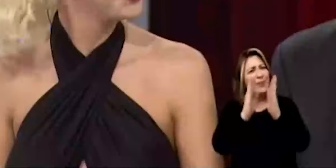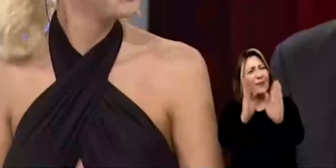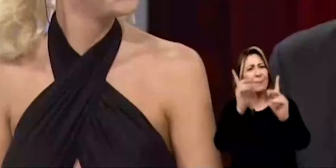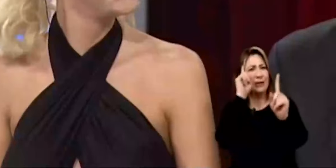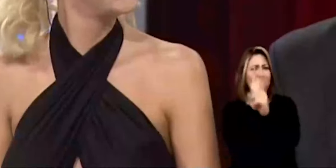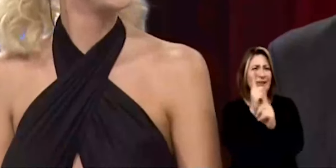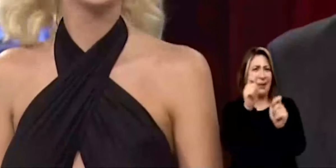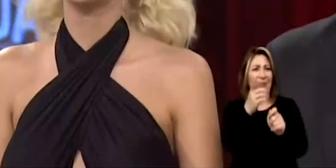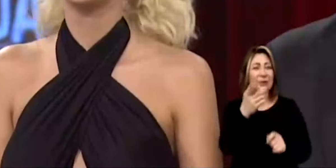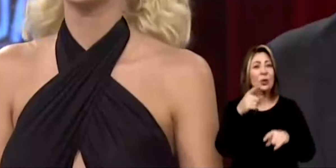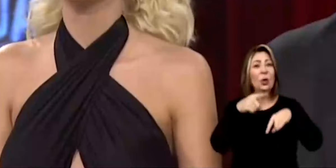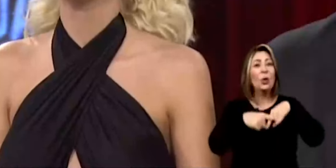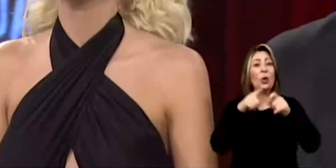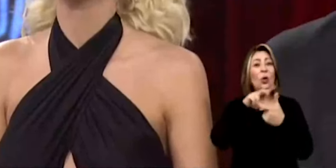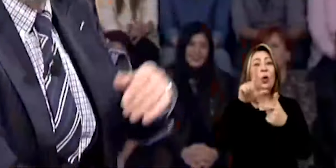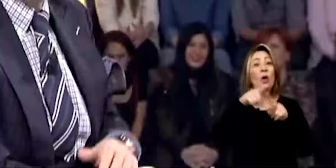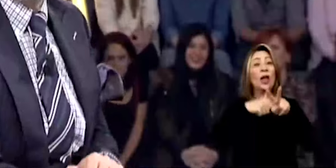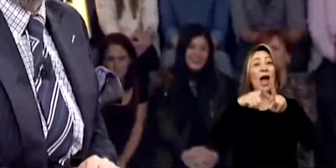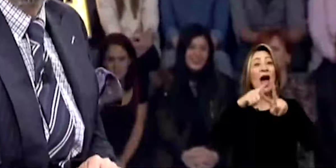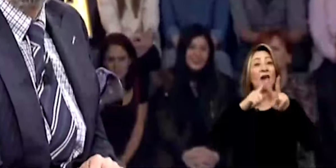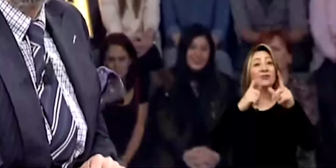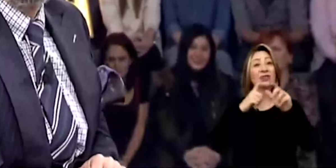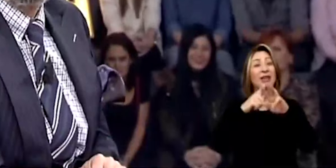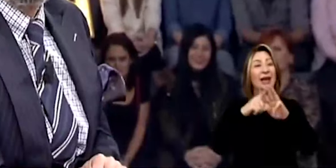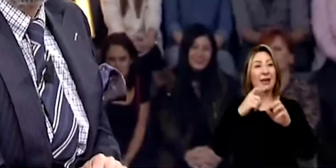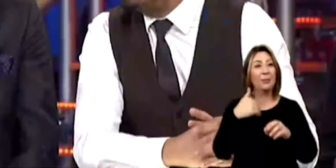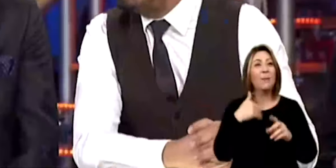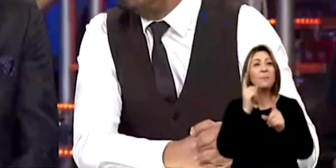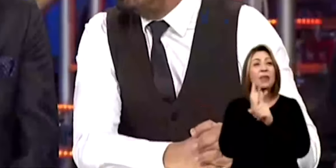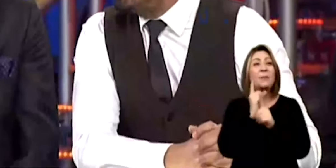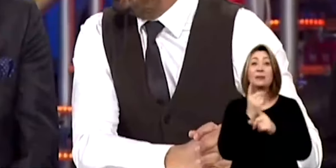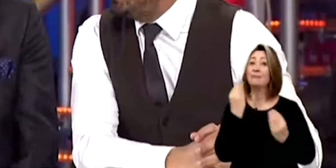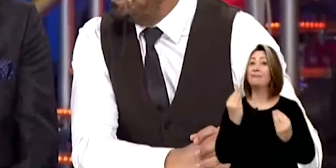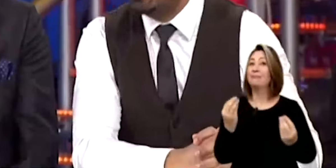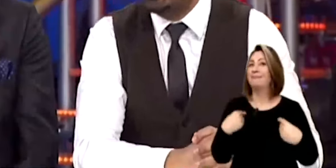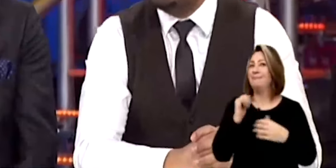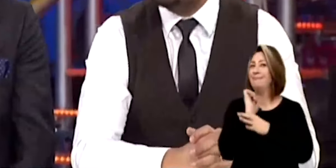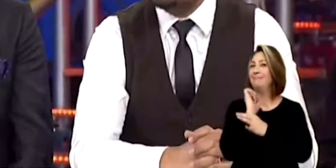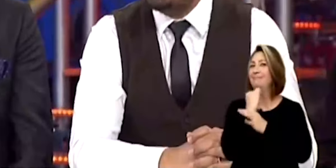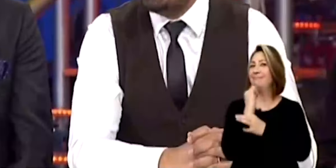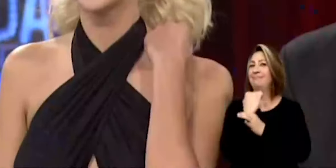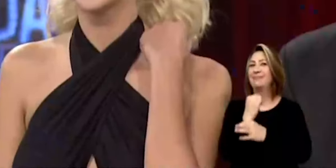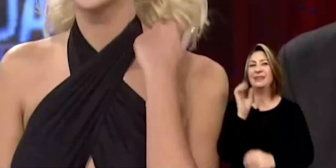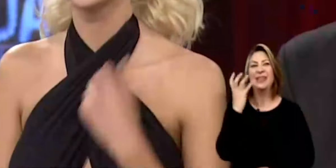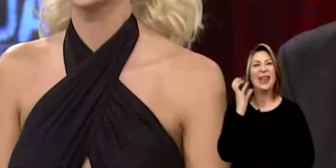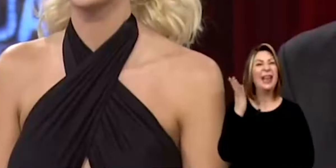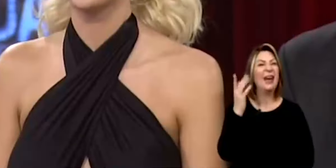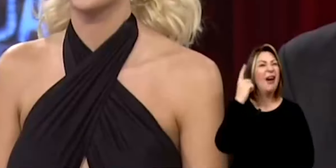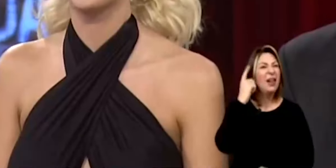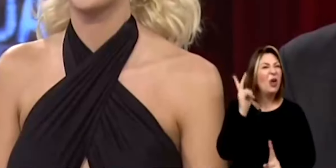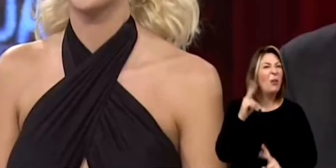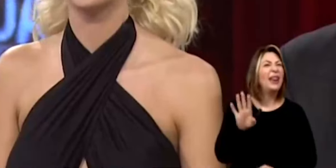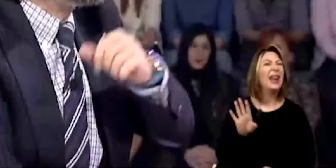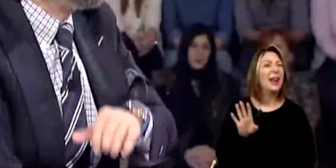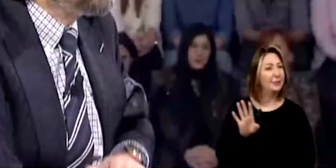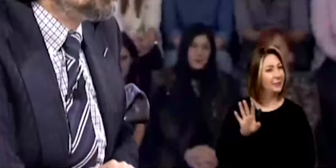başa yapın. Şimdi Hülya Avşar programa başladı, böyle baş başa. Birebir, ben her zaman iyiyim birebir. Deli, aklı yerinde